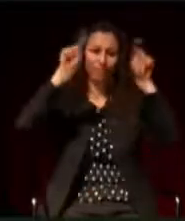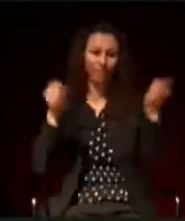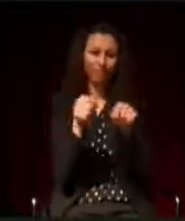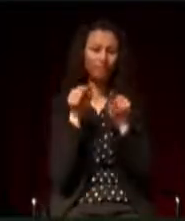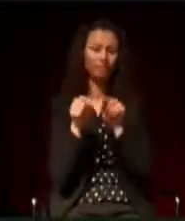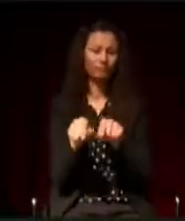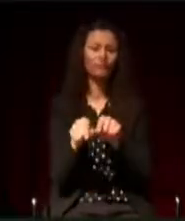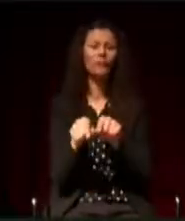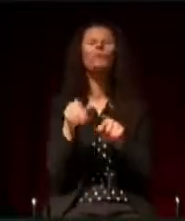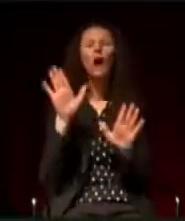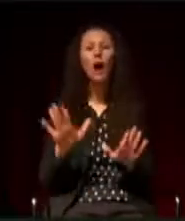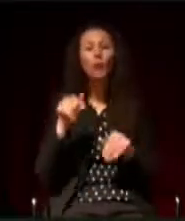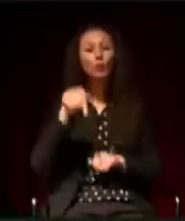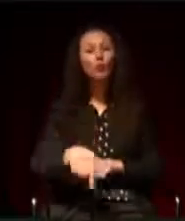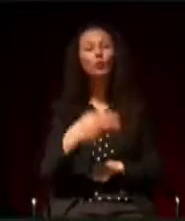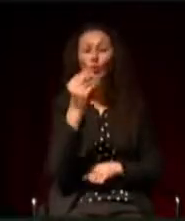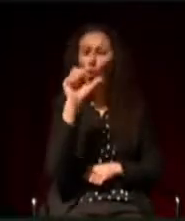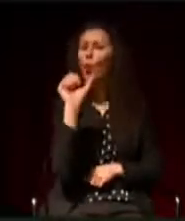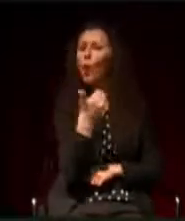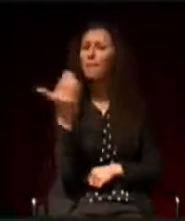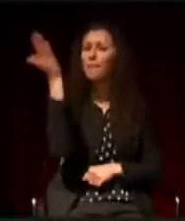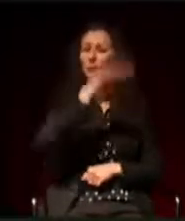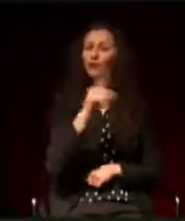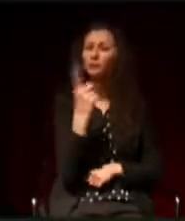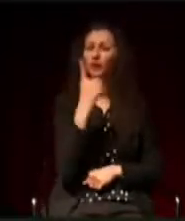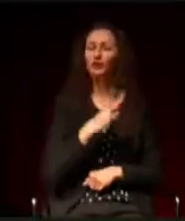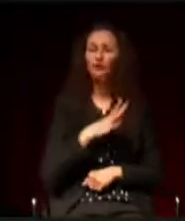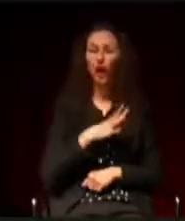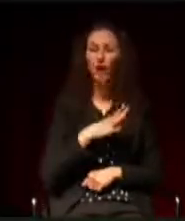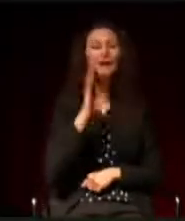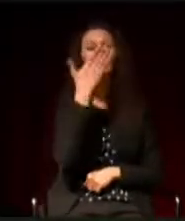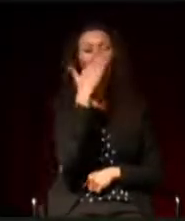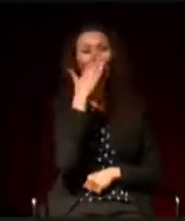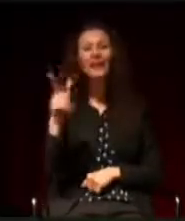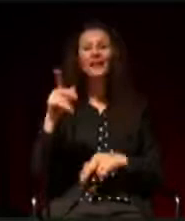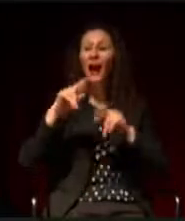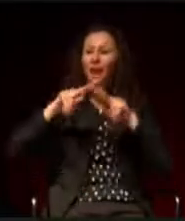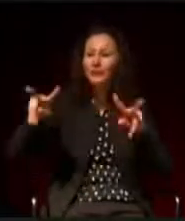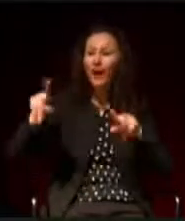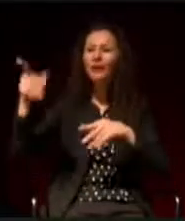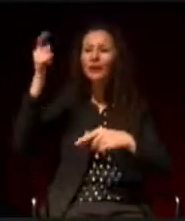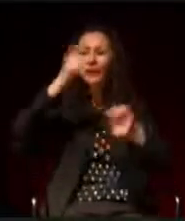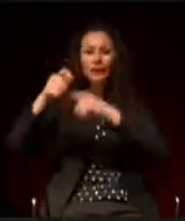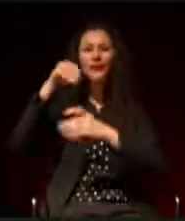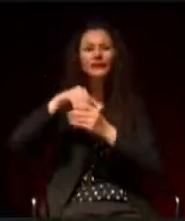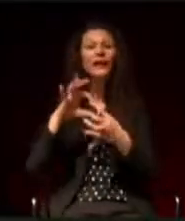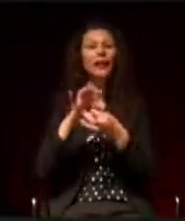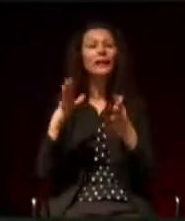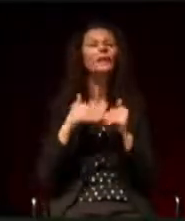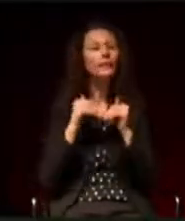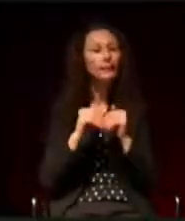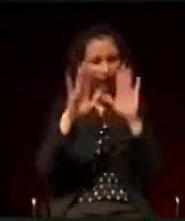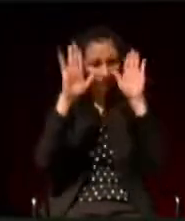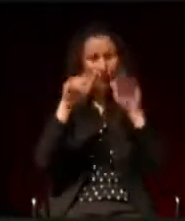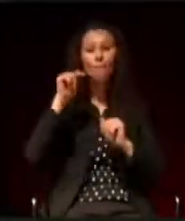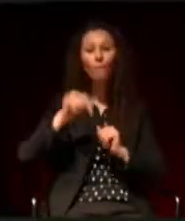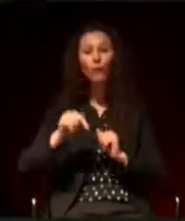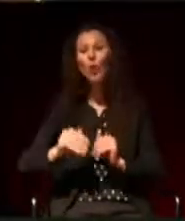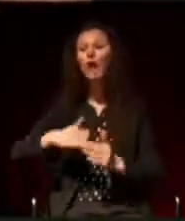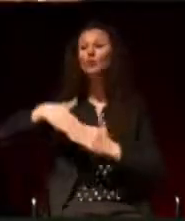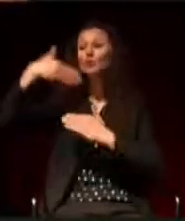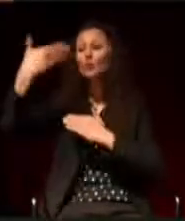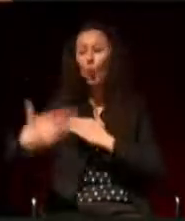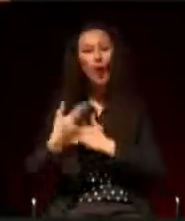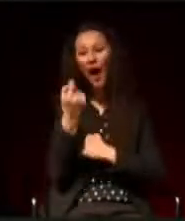istiyorum. Ama burada tabii çok önemli başka bir şey var. Sadece hasarlı yapılarla ilgili değil, bundan